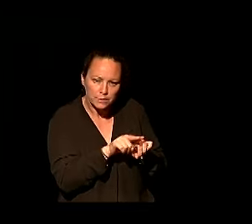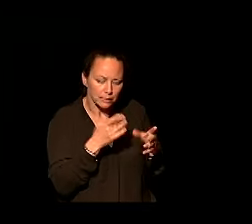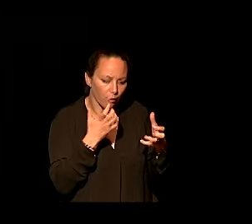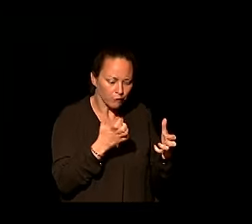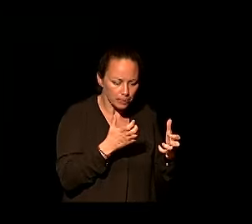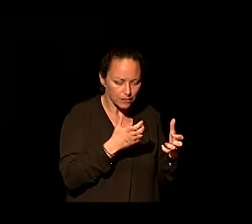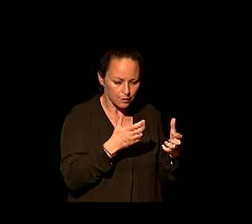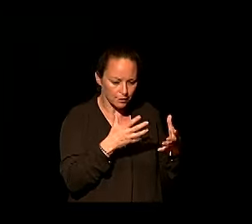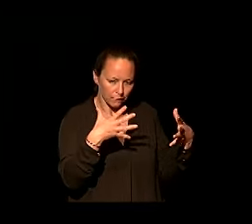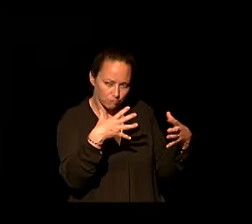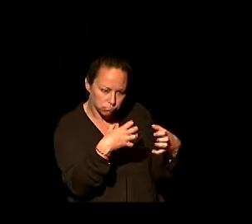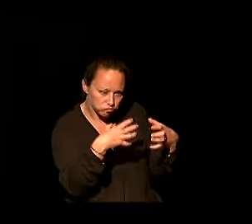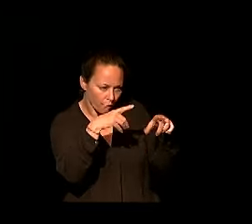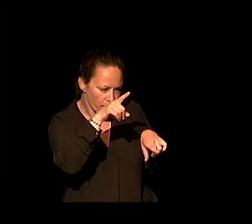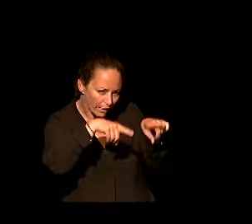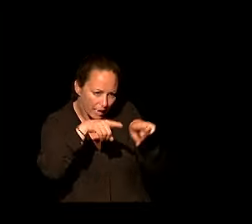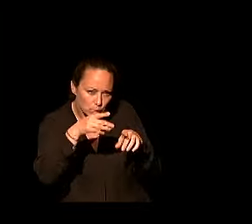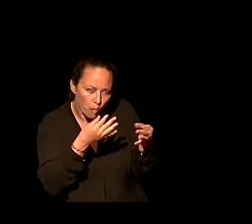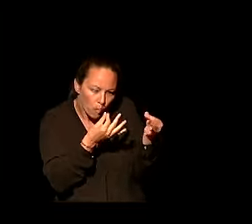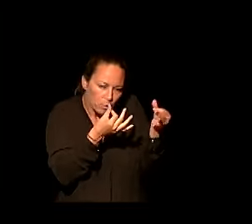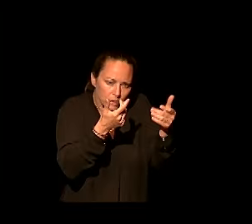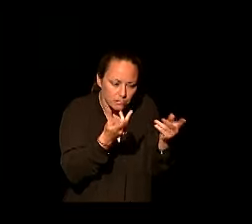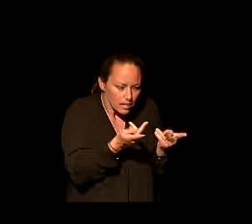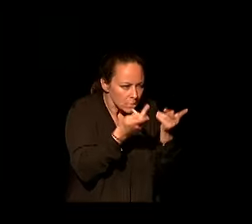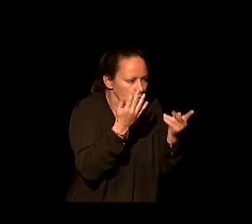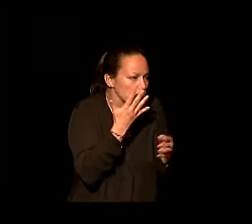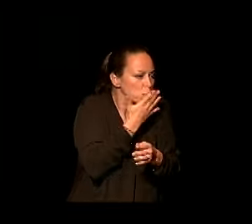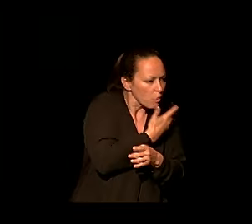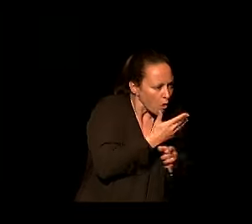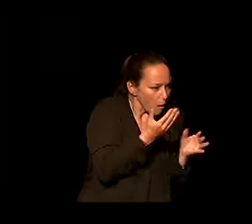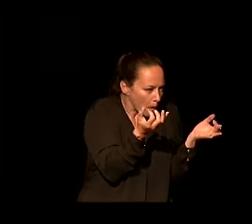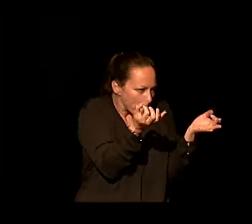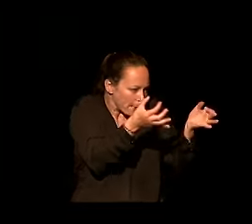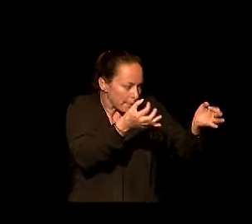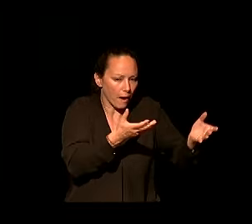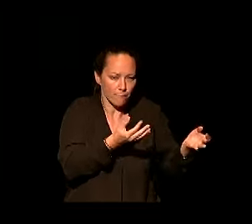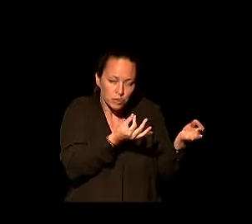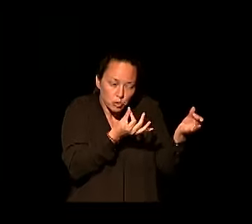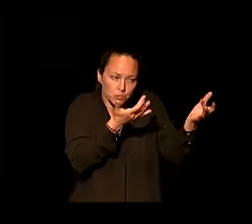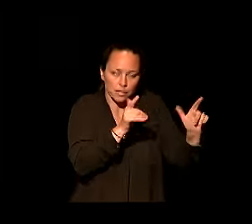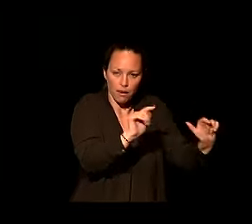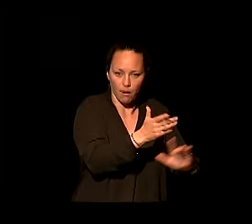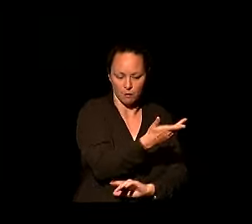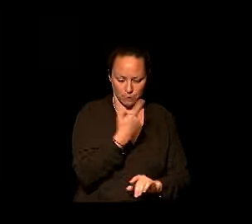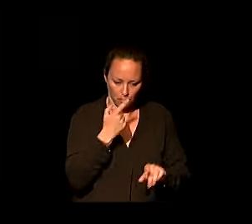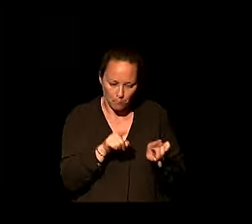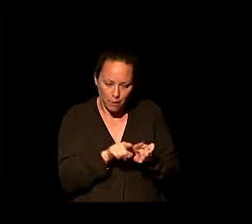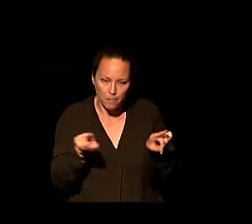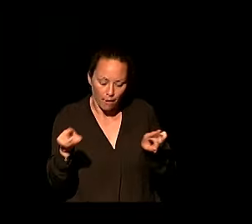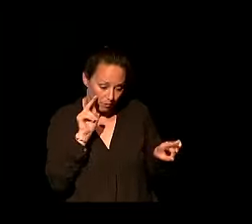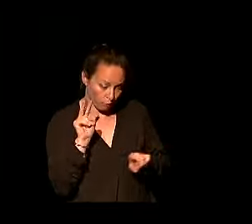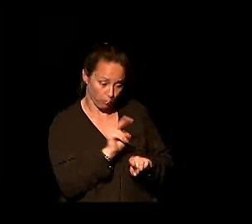à des variations subtiles de couleurs. Et puis on retrouve donc une même façon de